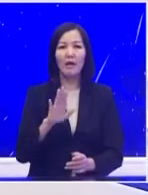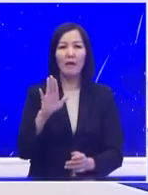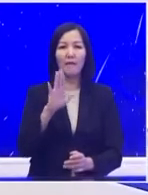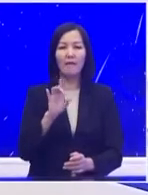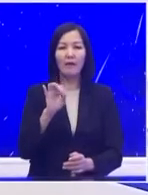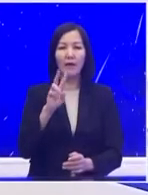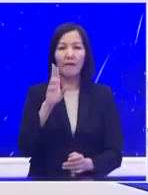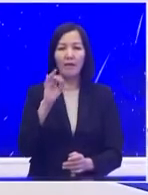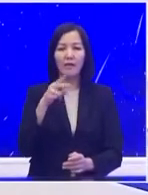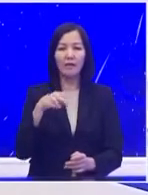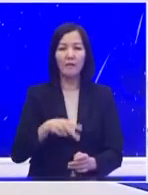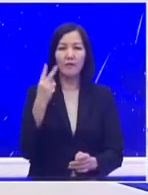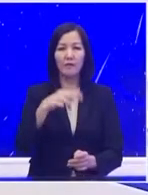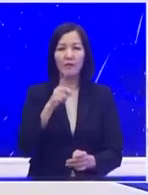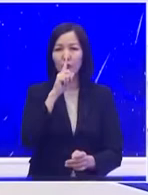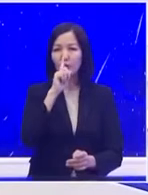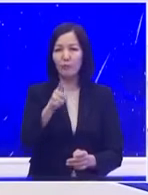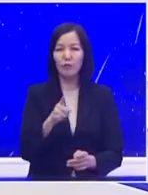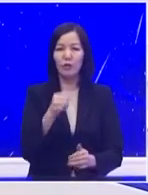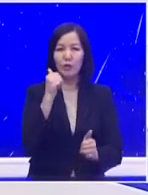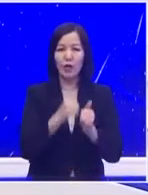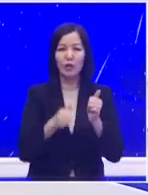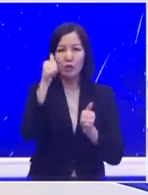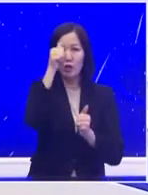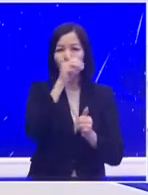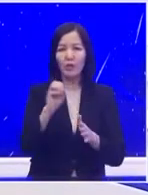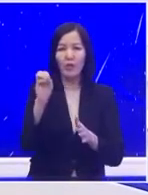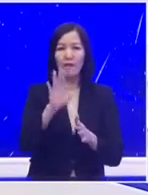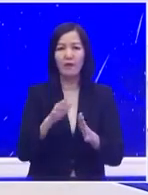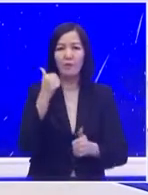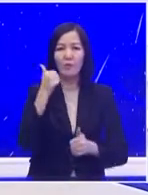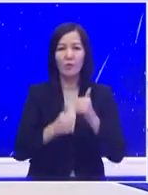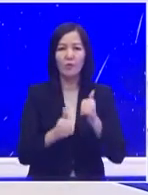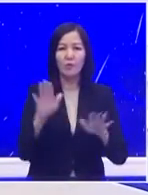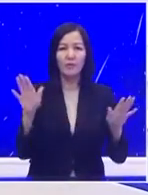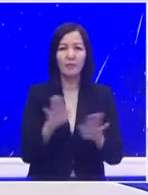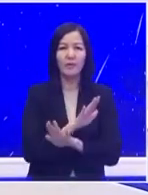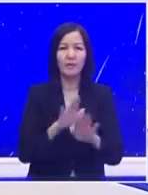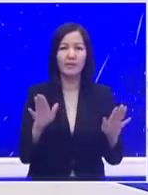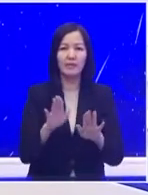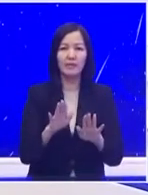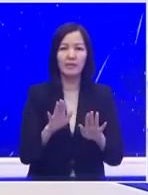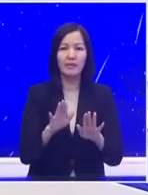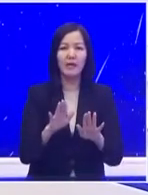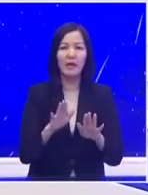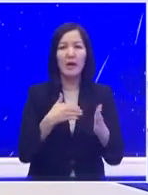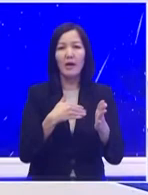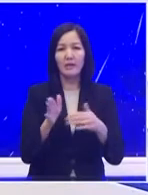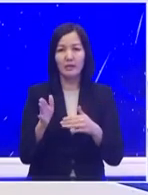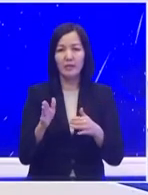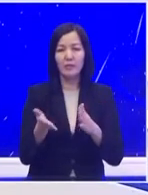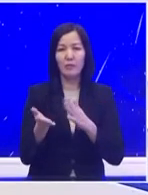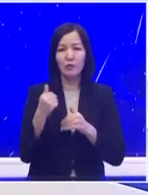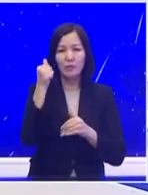Евровидение 2020 не состоится. Ежегодный европейский конкурс песни стал очередной жертвой коронавируса. После